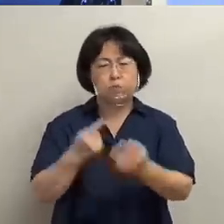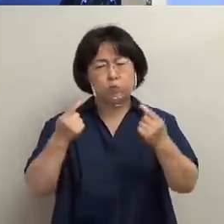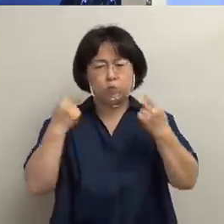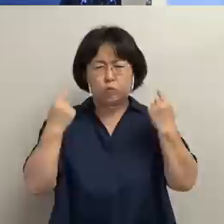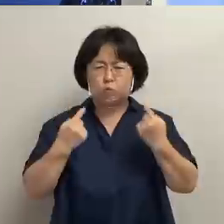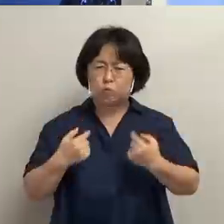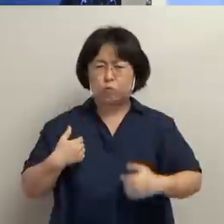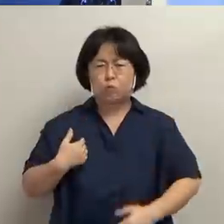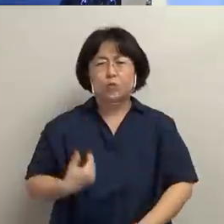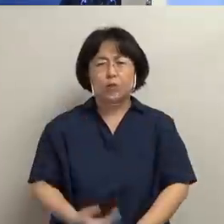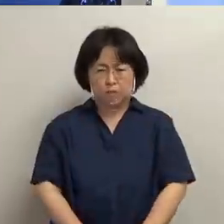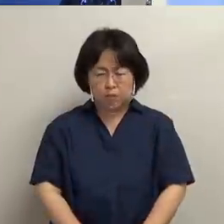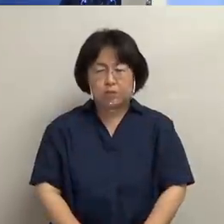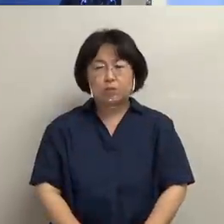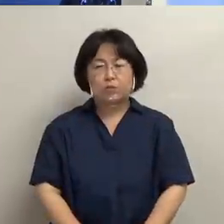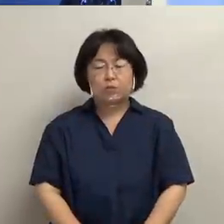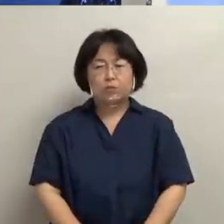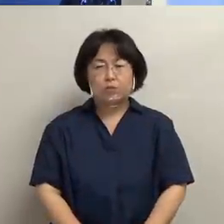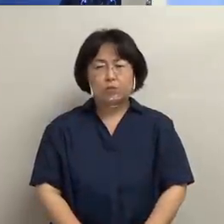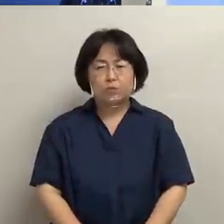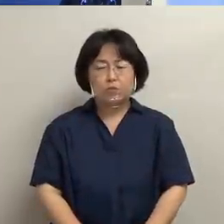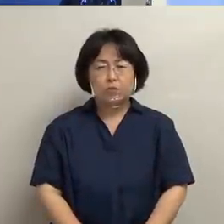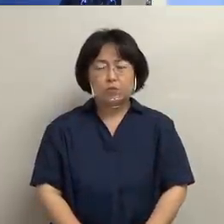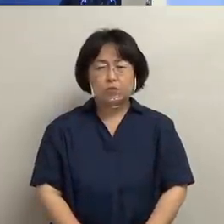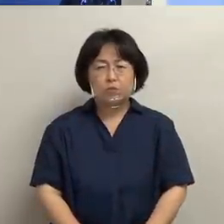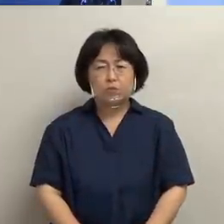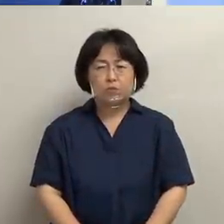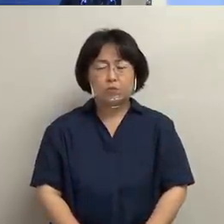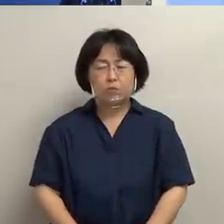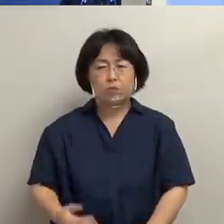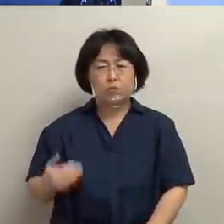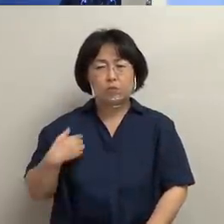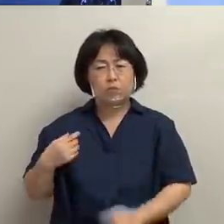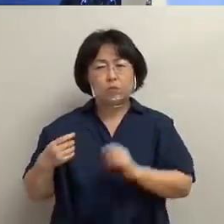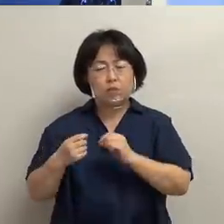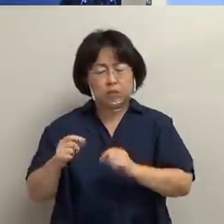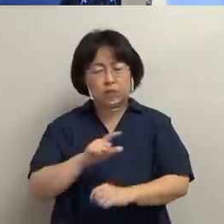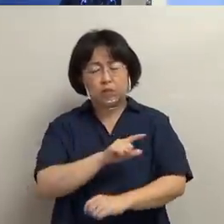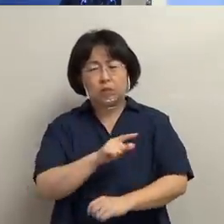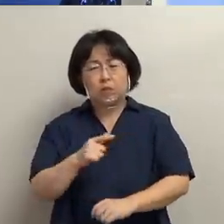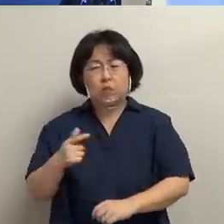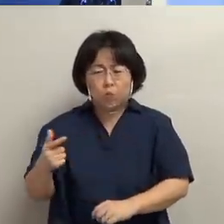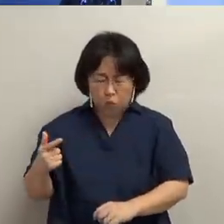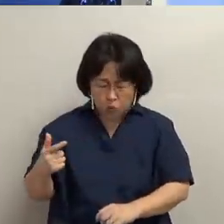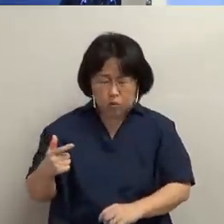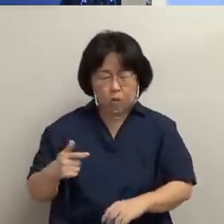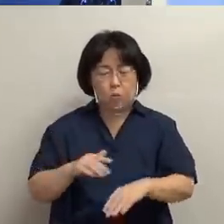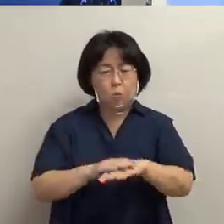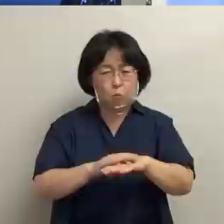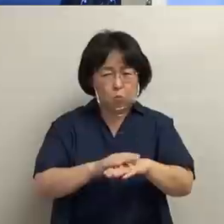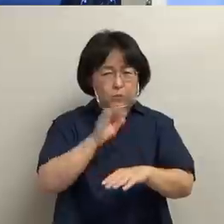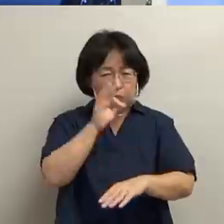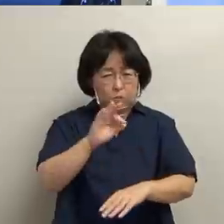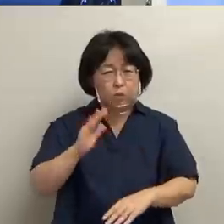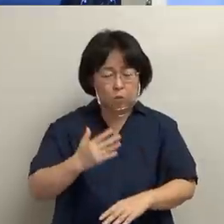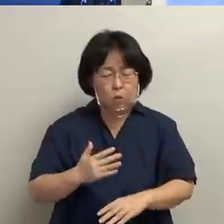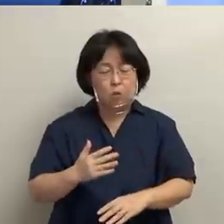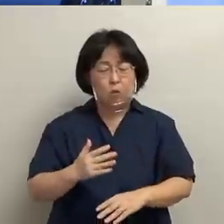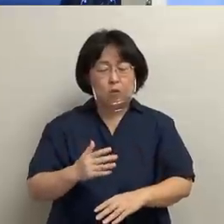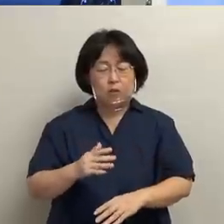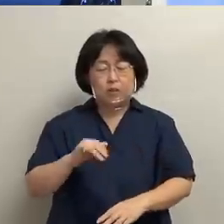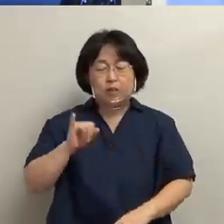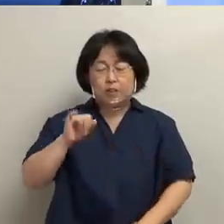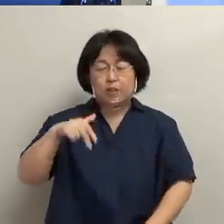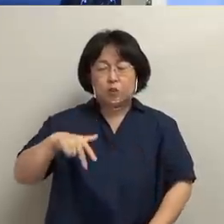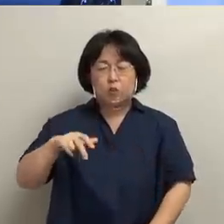カメさんテッドをご覧になっていると思うんですよ最近1年ぐらいで私がいろんなテントを見てるんですけどいいなと思ったらイスラエルの女性の心理学者が